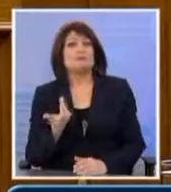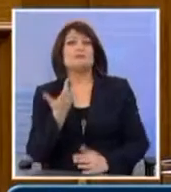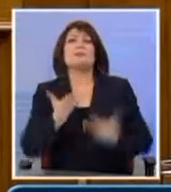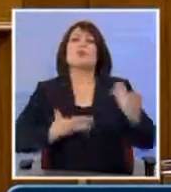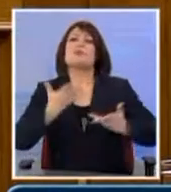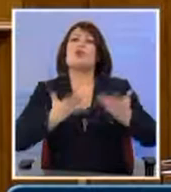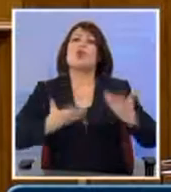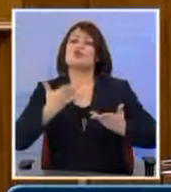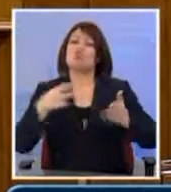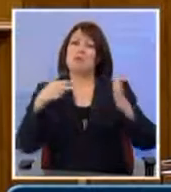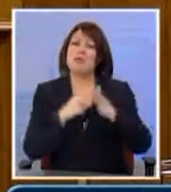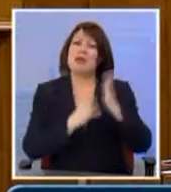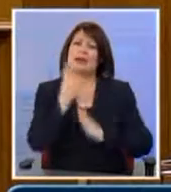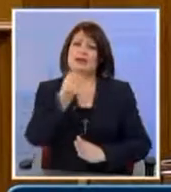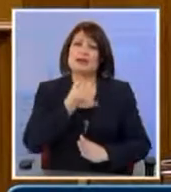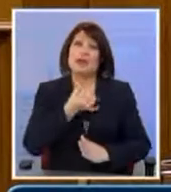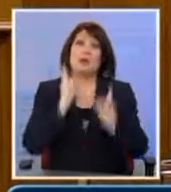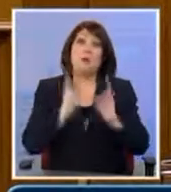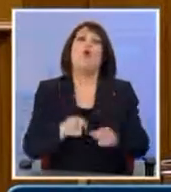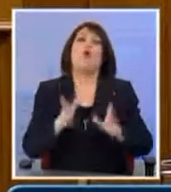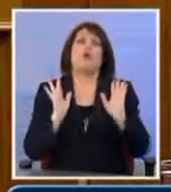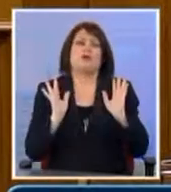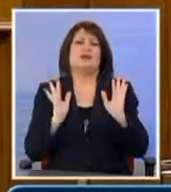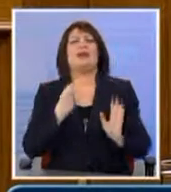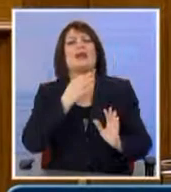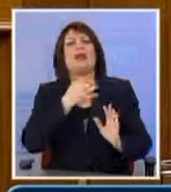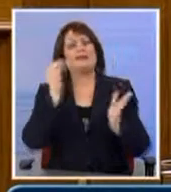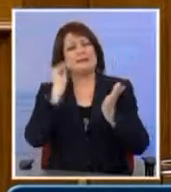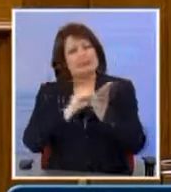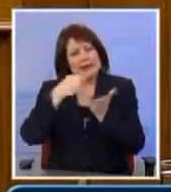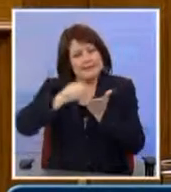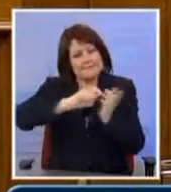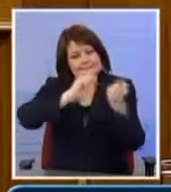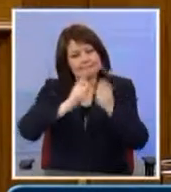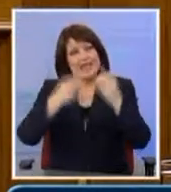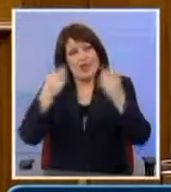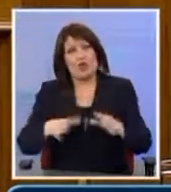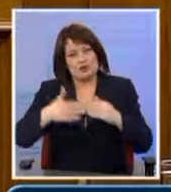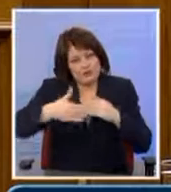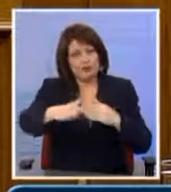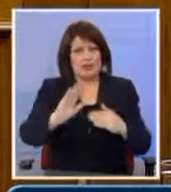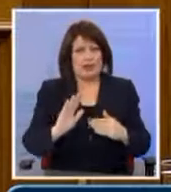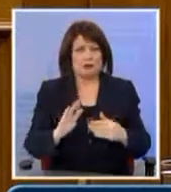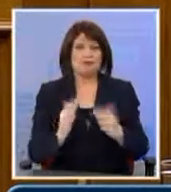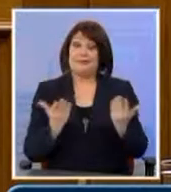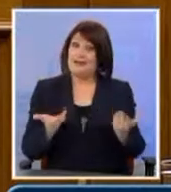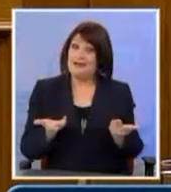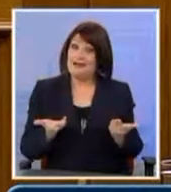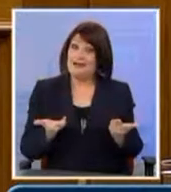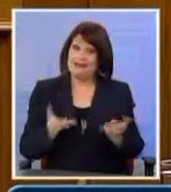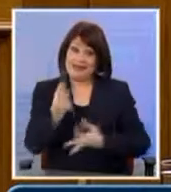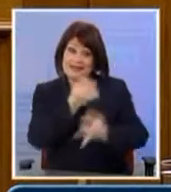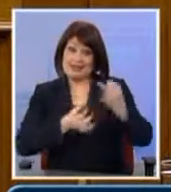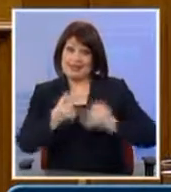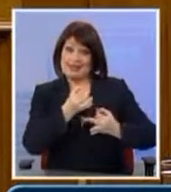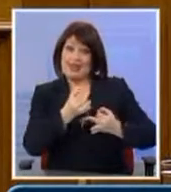του 2014 δεν είναι οριστικός και ότι θα χρειαστεί να τον τροποποιήσουμε επιταχύρω στο μέλλον. Αλλά είναι οι ίδιοι συνάδελφοι